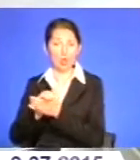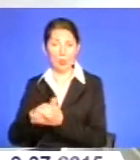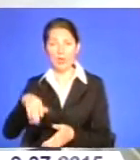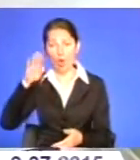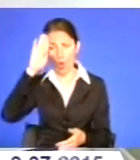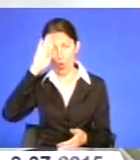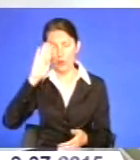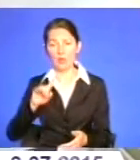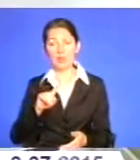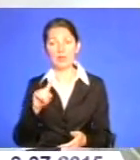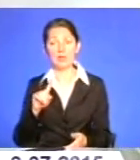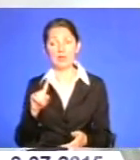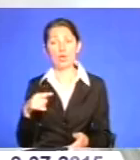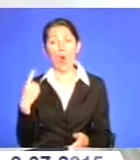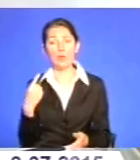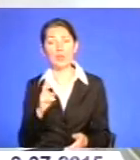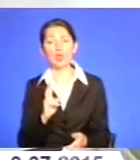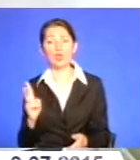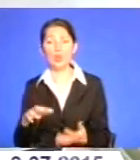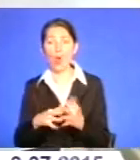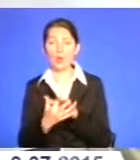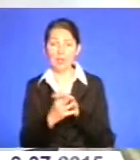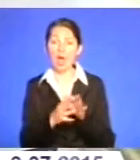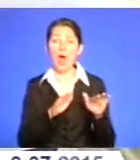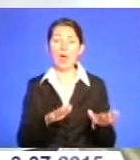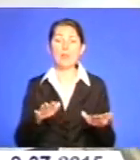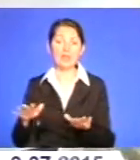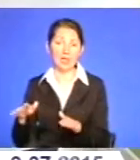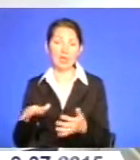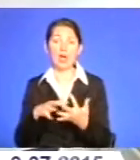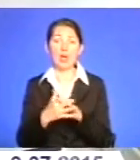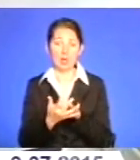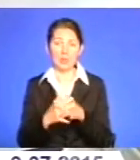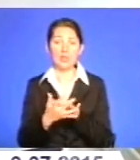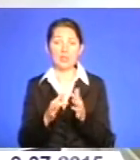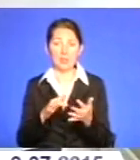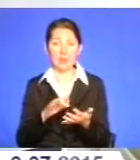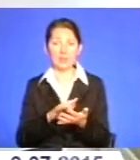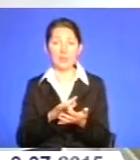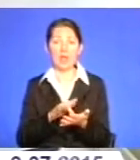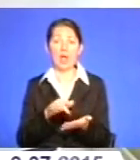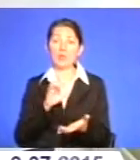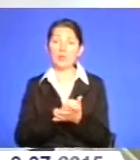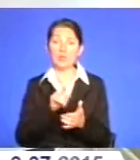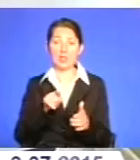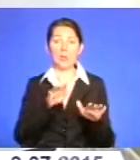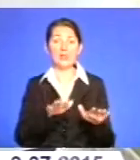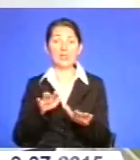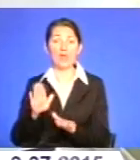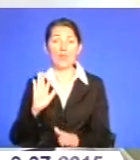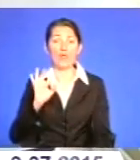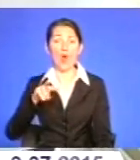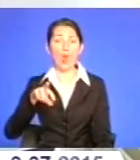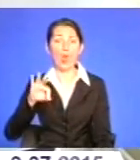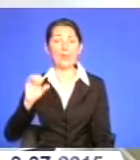хлопців з області, хто з якого села, містечка, міста, познайомити з їхніми місцевими волонтерами, щоб не тільки падало